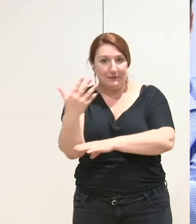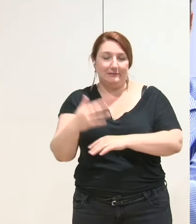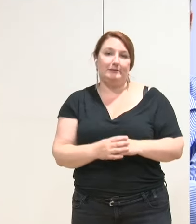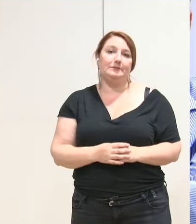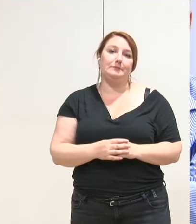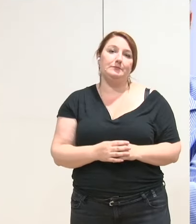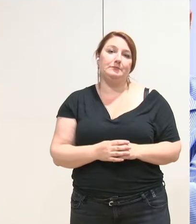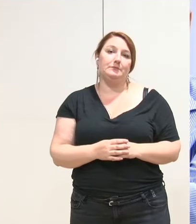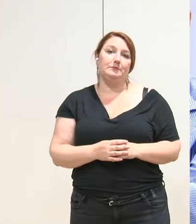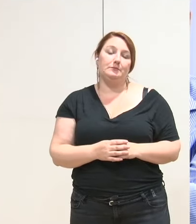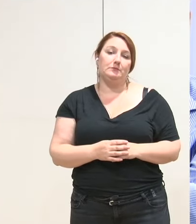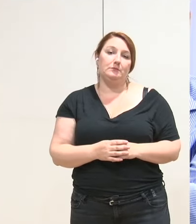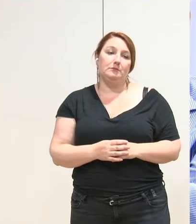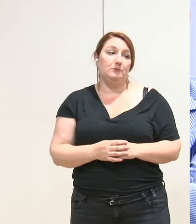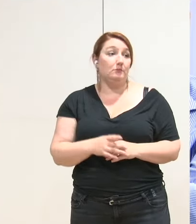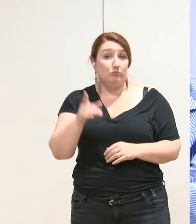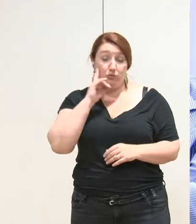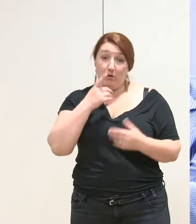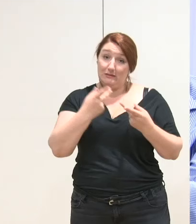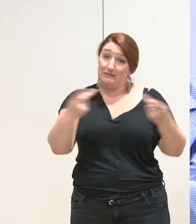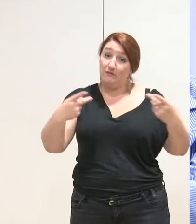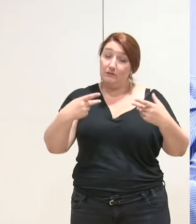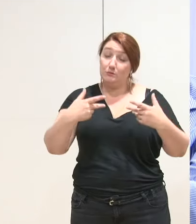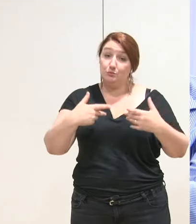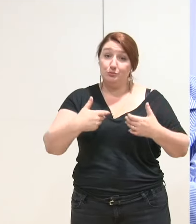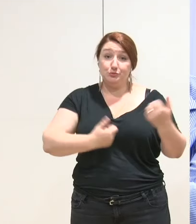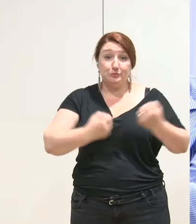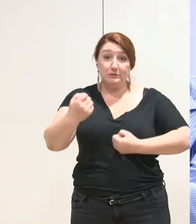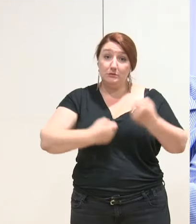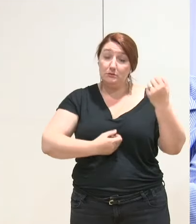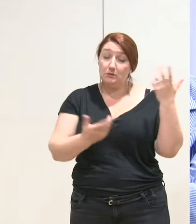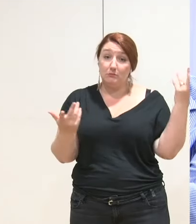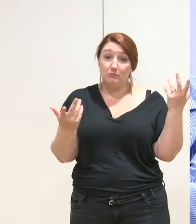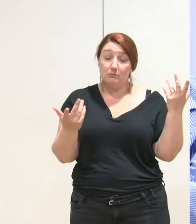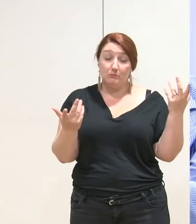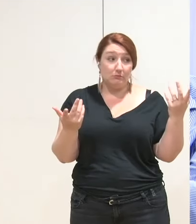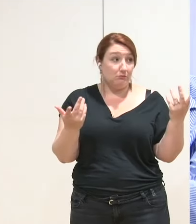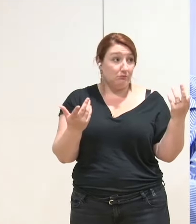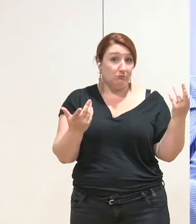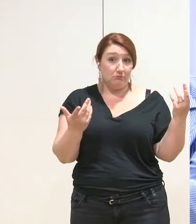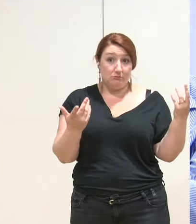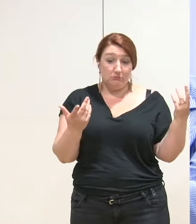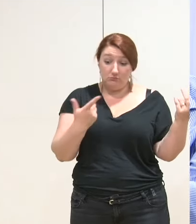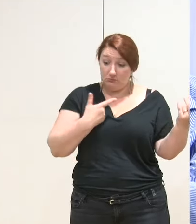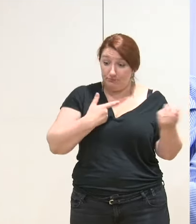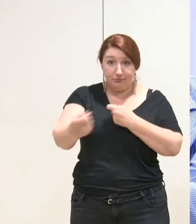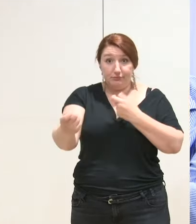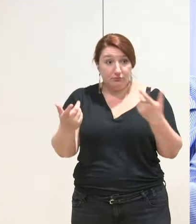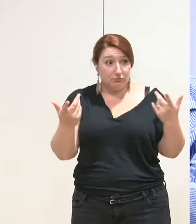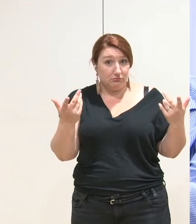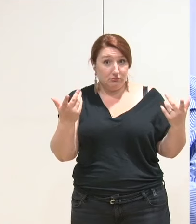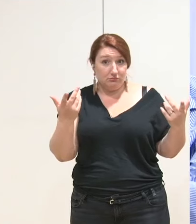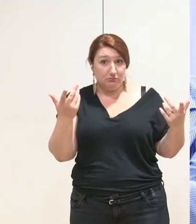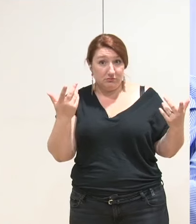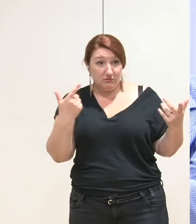dit à une telle défaillance du service public est-ce qu'il s'agit de procédure inefficace est-ce qu'il y a des